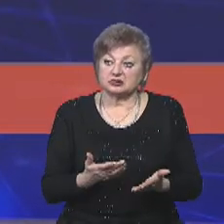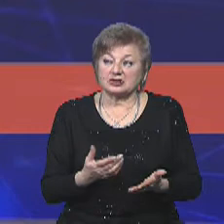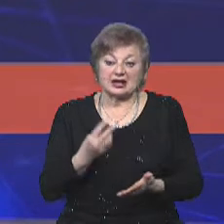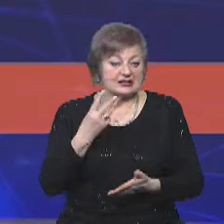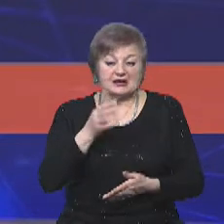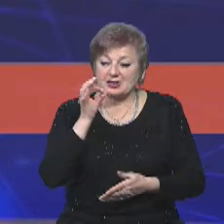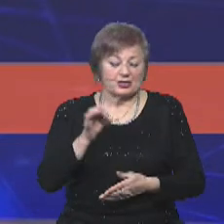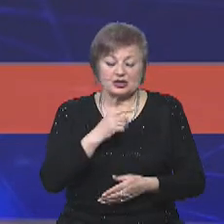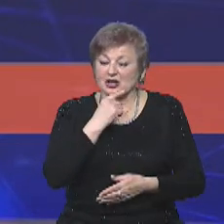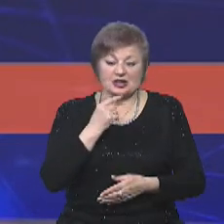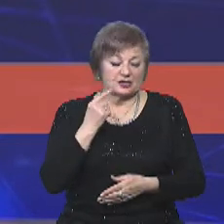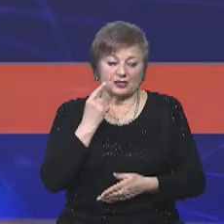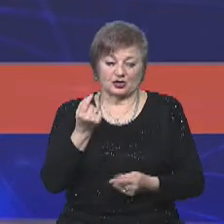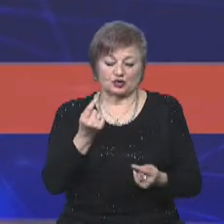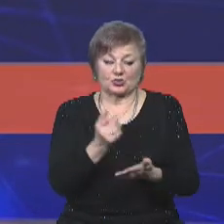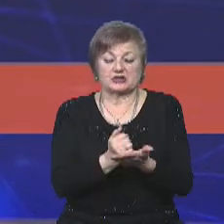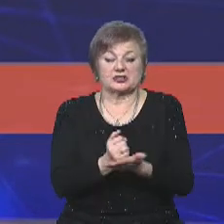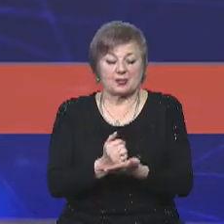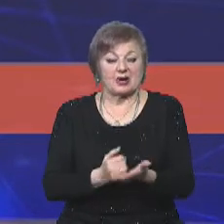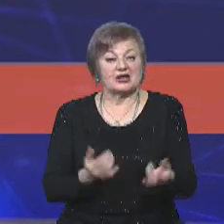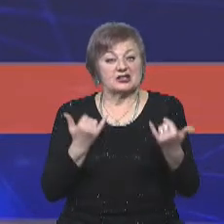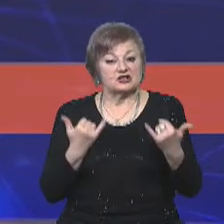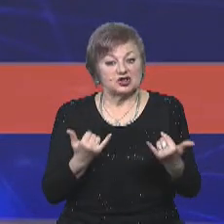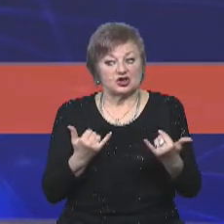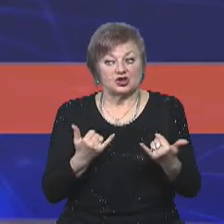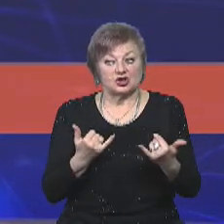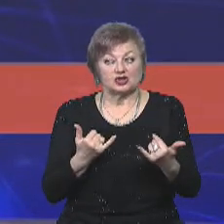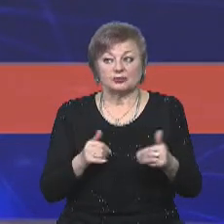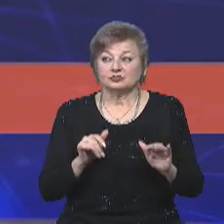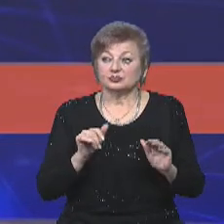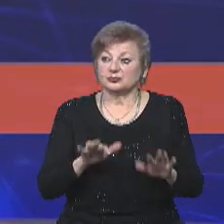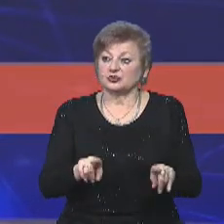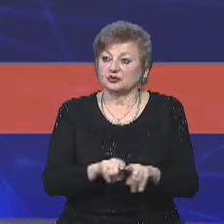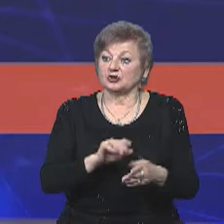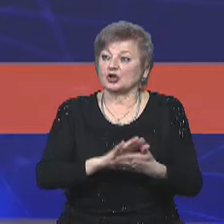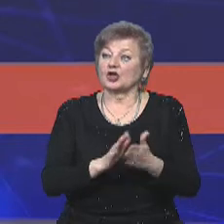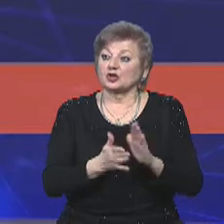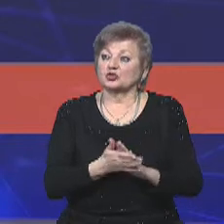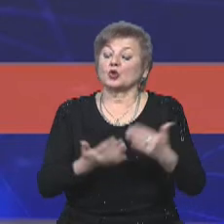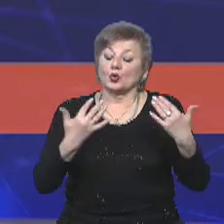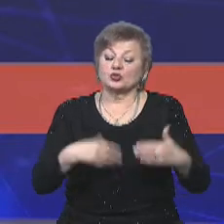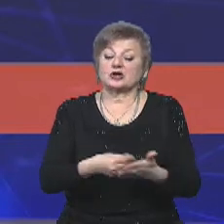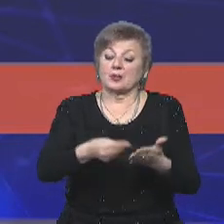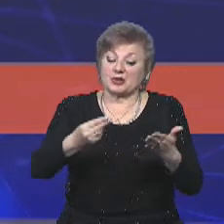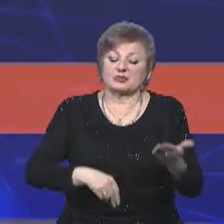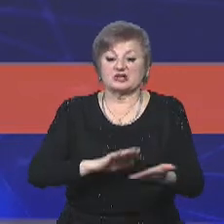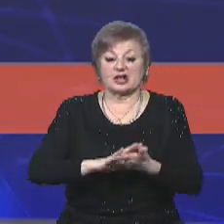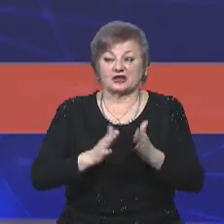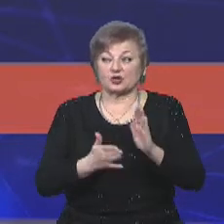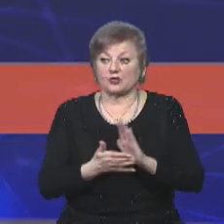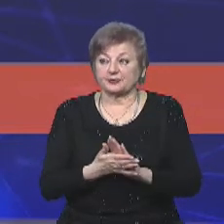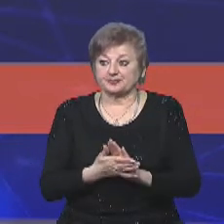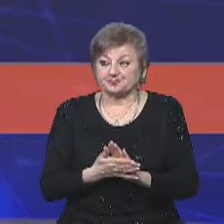3% — это не такой большой запас. И сейчас, в действующих условиях, «Запорожгаз» уже подписал договор с НАК «Нефтегазом»,